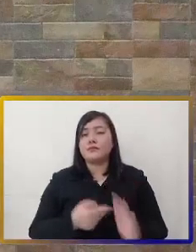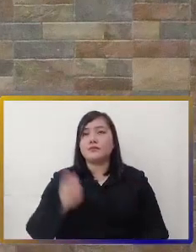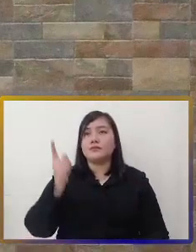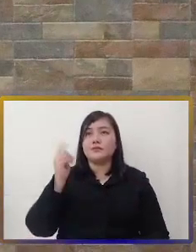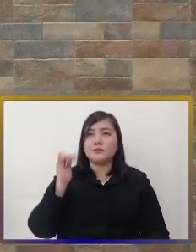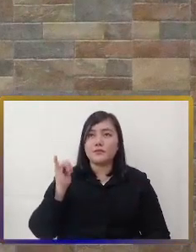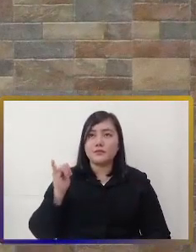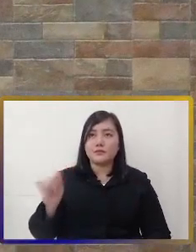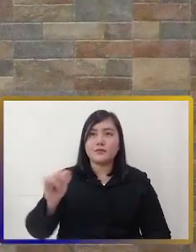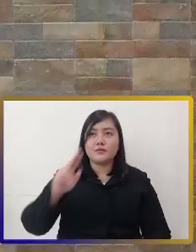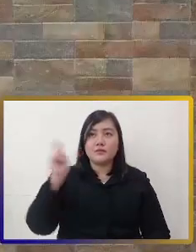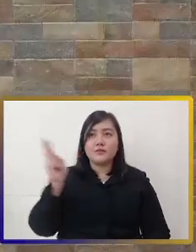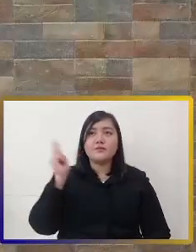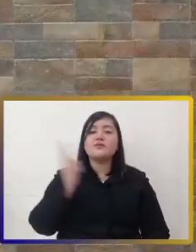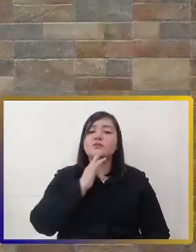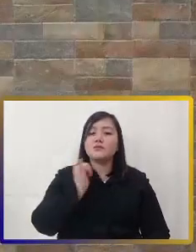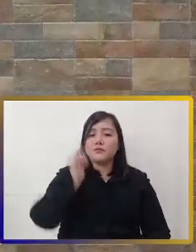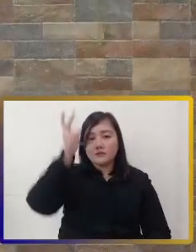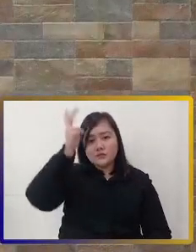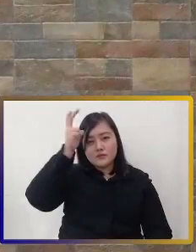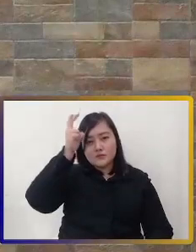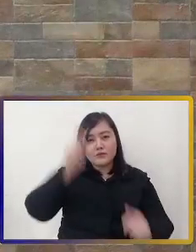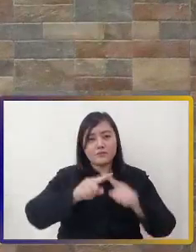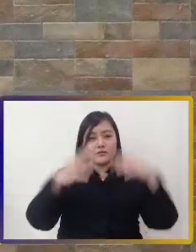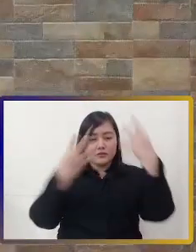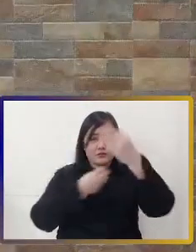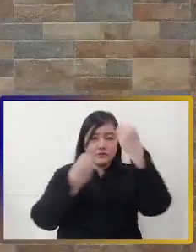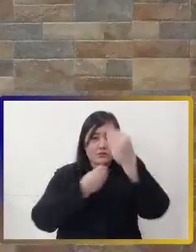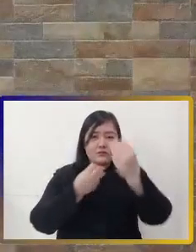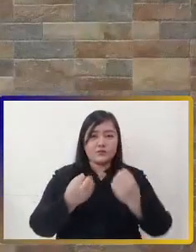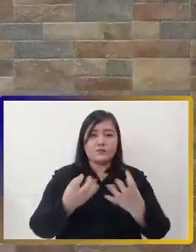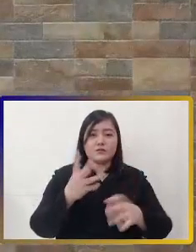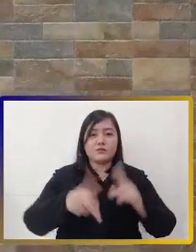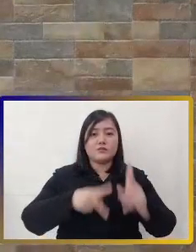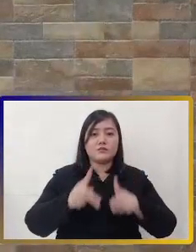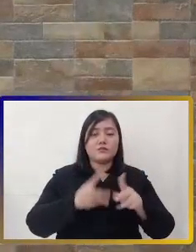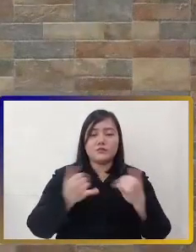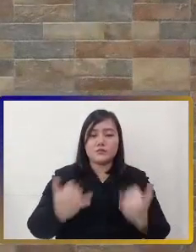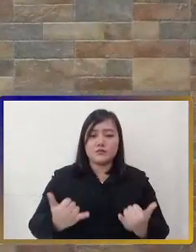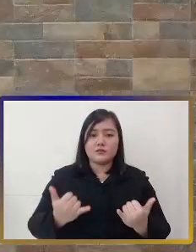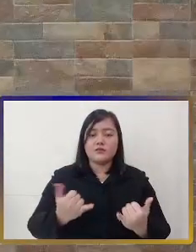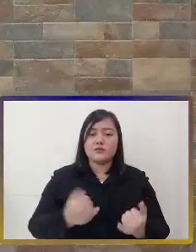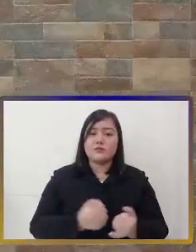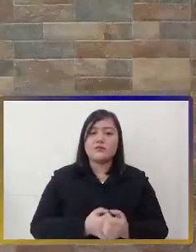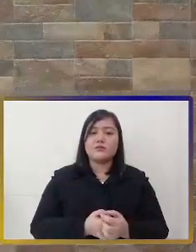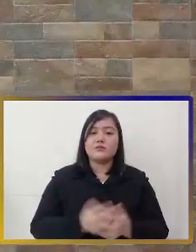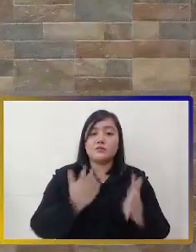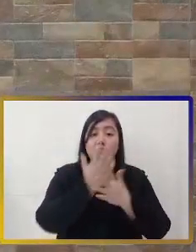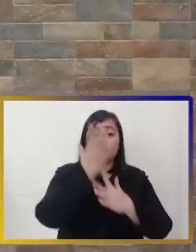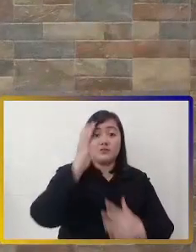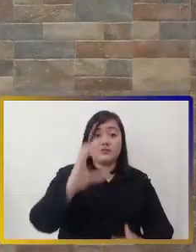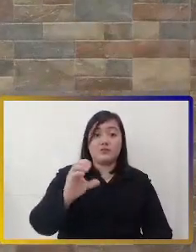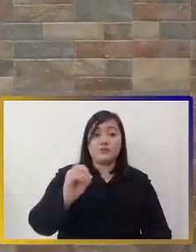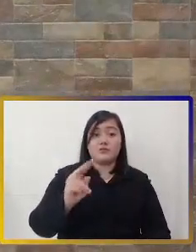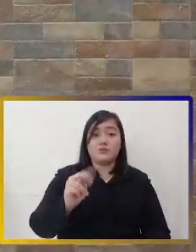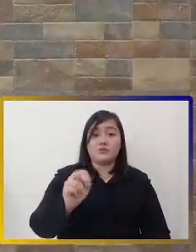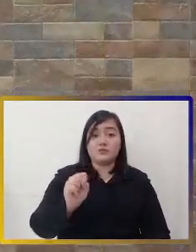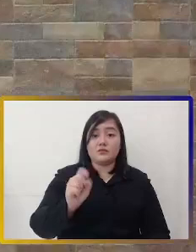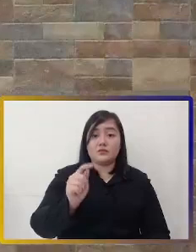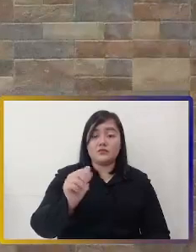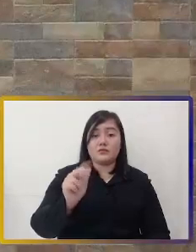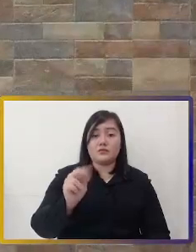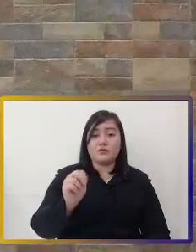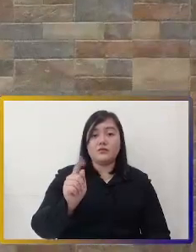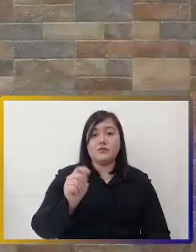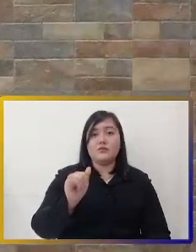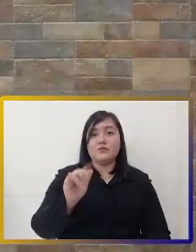ginagamit ng Diablo para makonfuse ang maraming tao. Sabi ko nga po sa inyo kanina, through Constantine, akalain niyo po, in-embrace niya yung Christianity